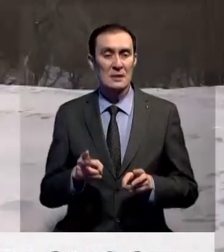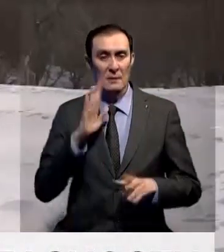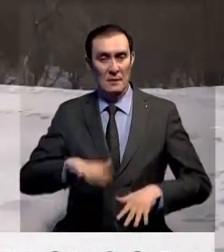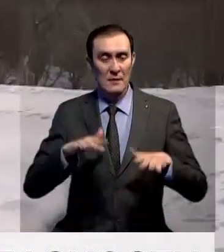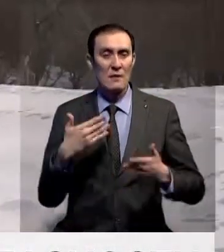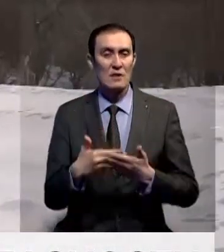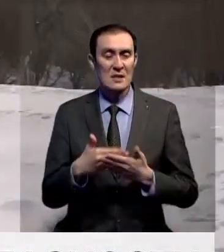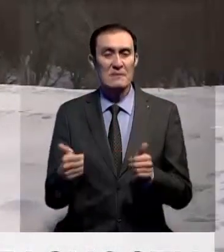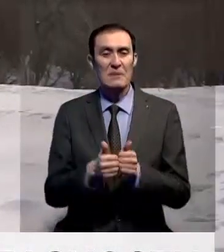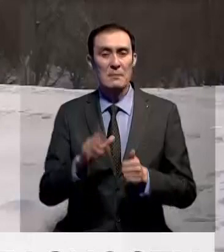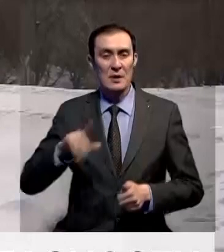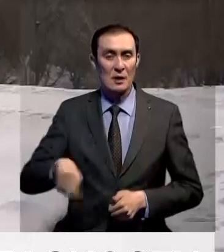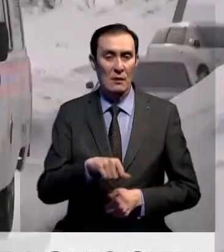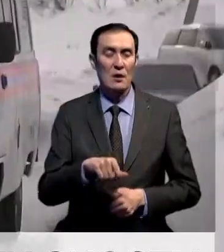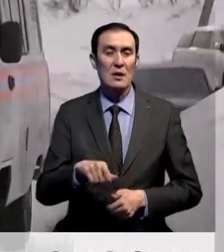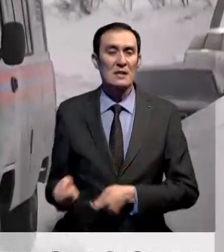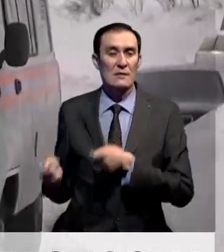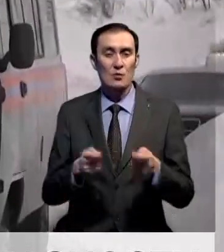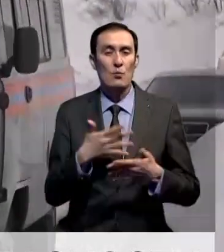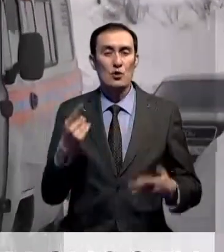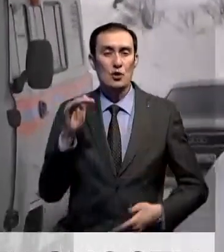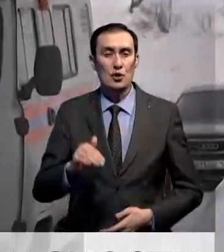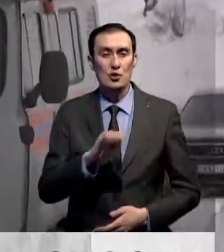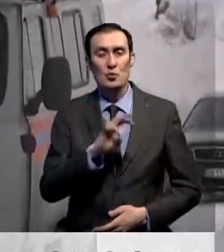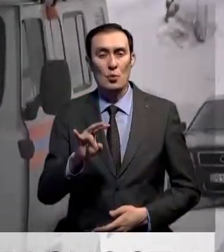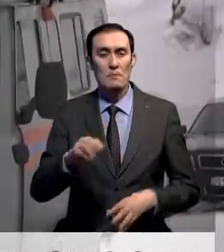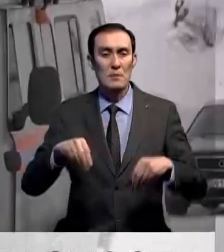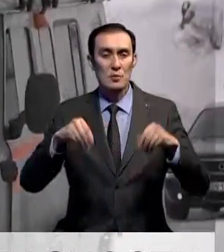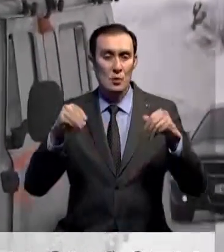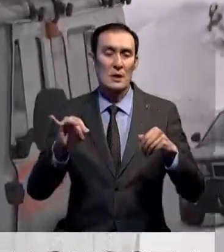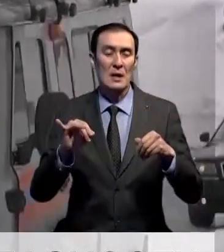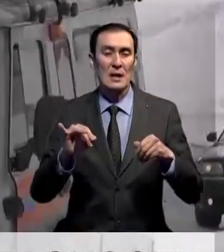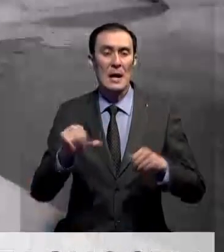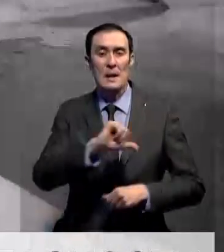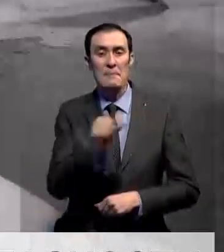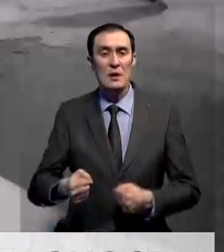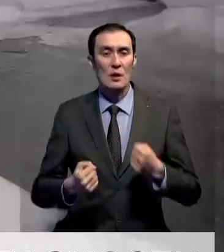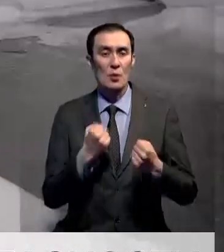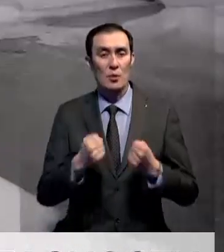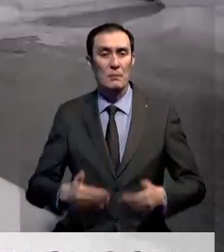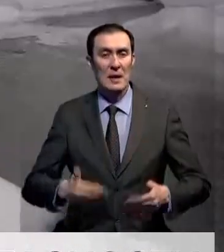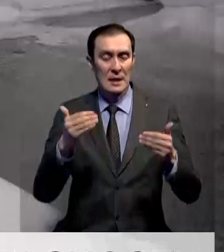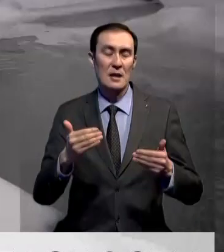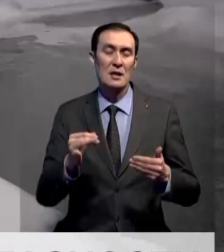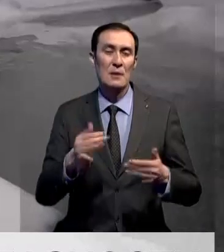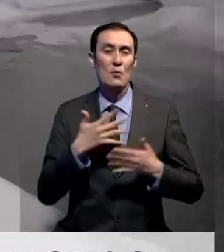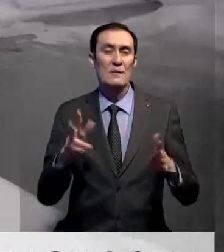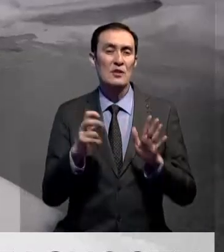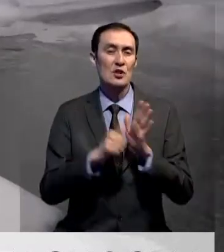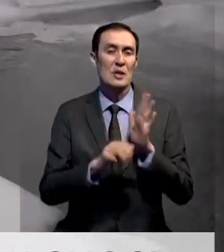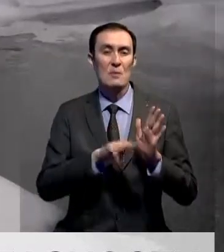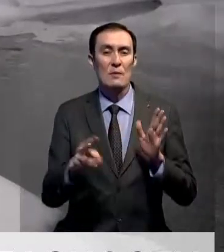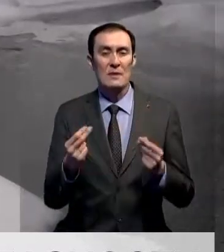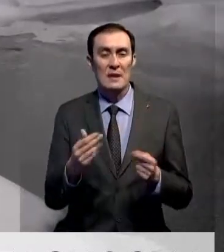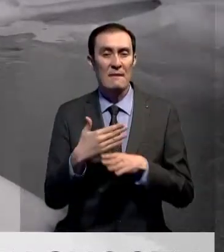В частности, в прибрежные районы области завезено больше 1000 тонн инертных материалов для берегоукреплений. Свыше 260